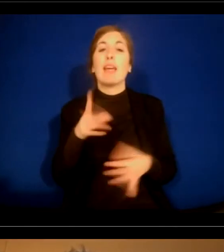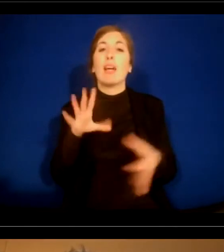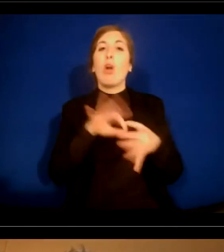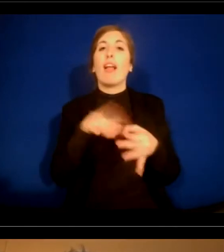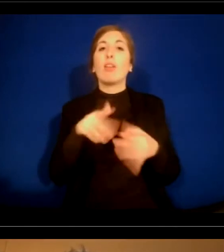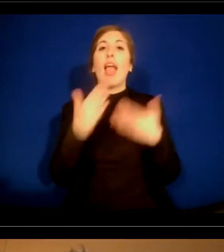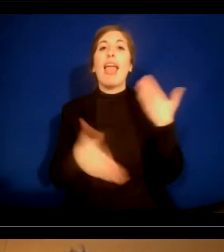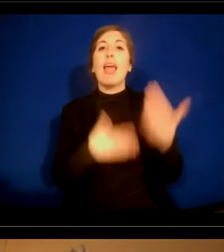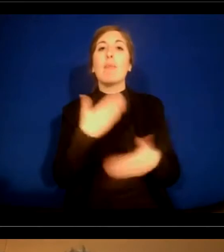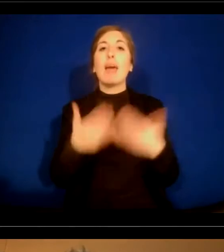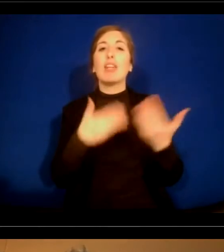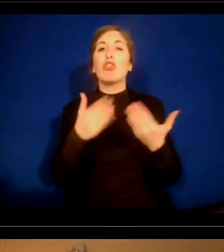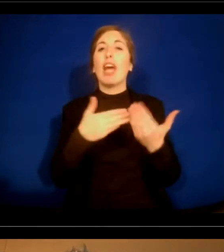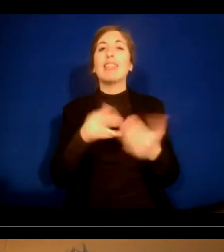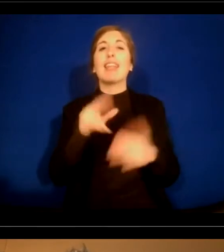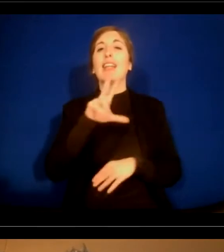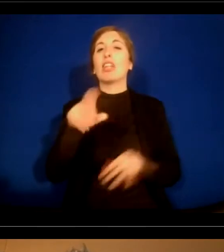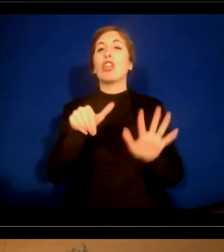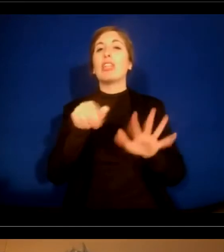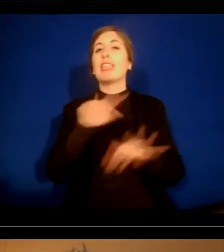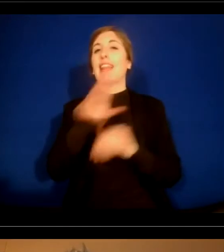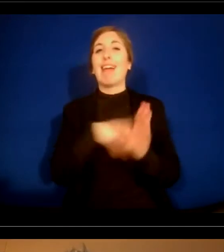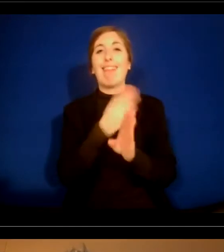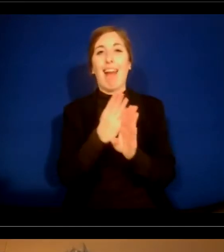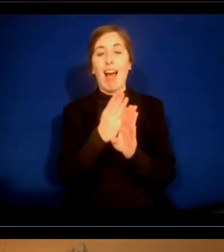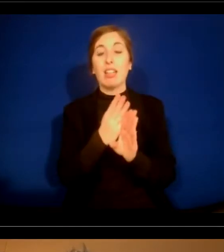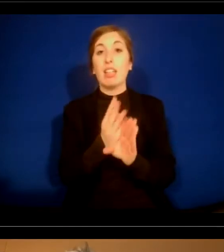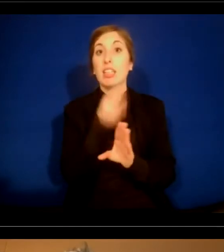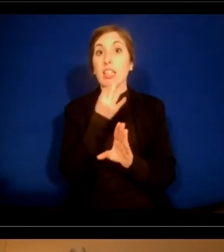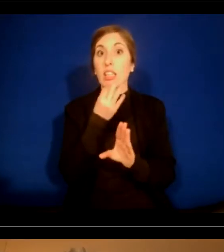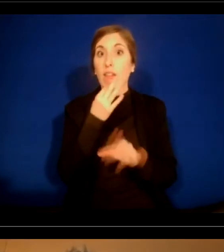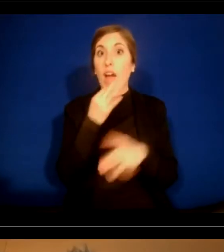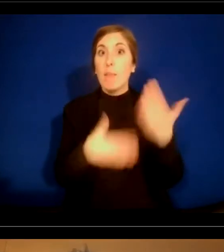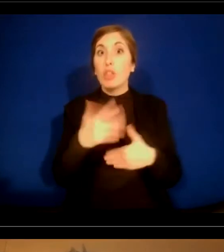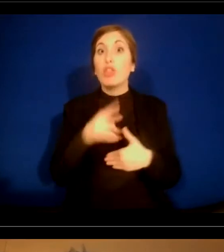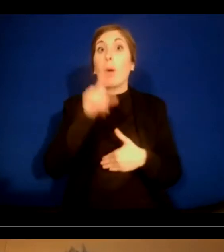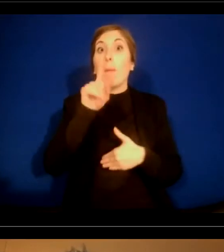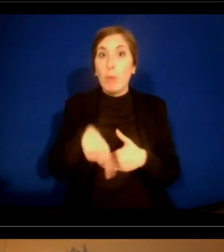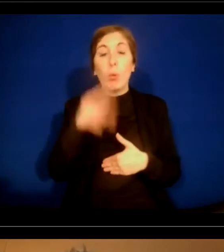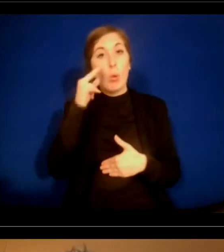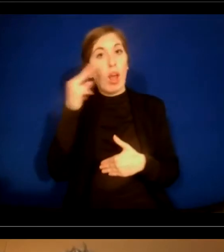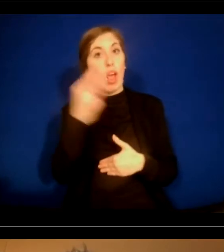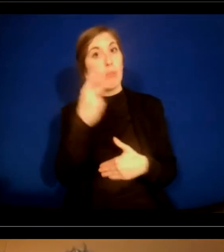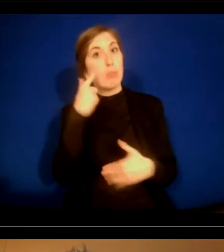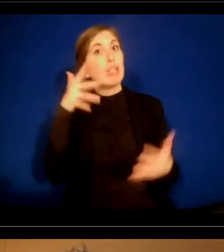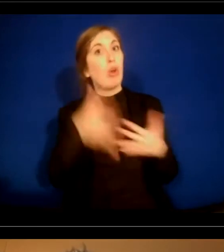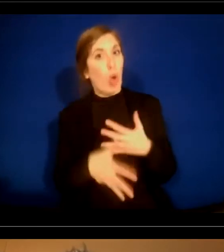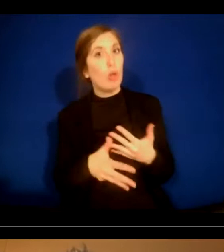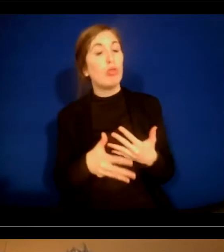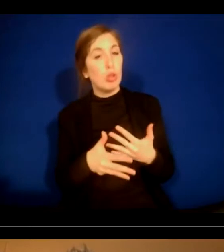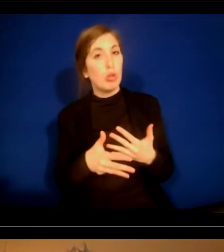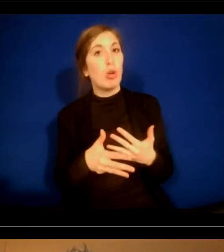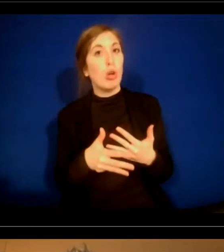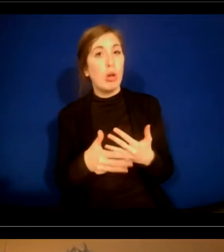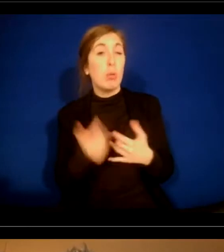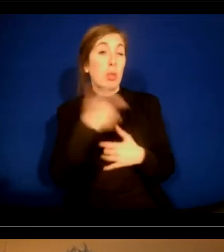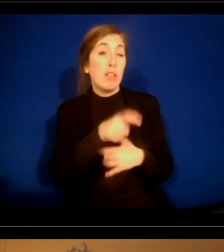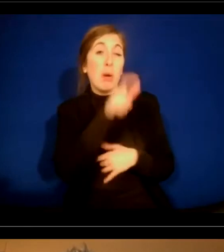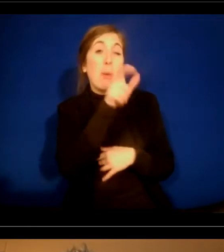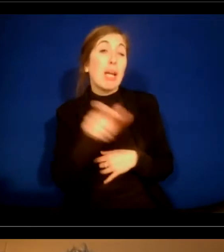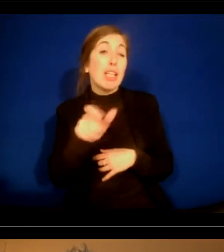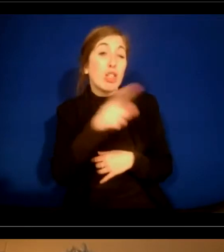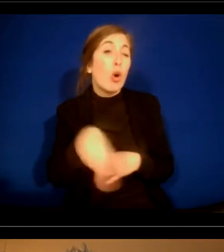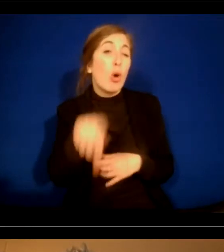all'emergenza a tutto tondo, quindi anche all'emergenza di tipo psicologico che queste persone poi hanno e l'emergenza in cui